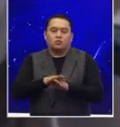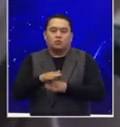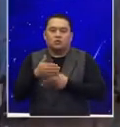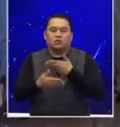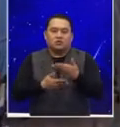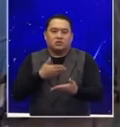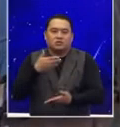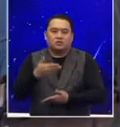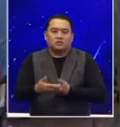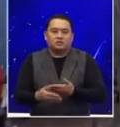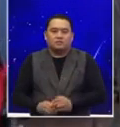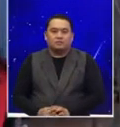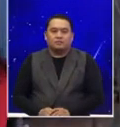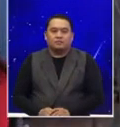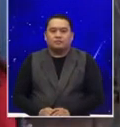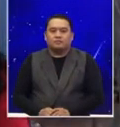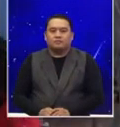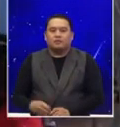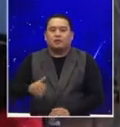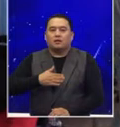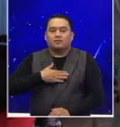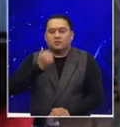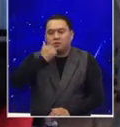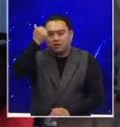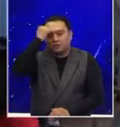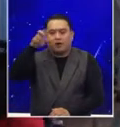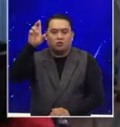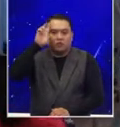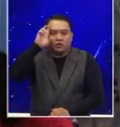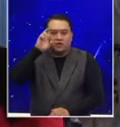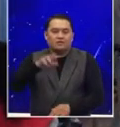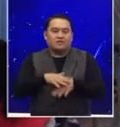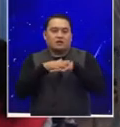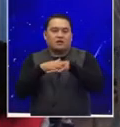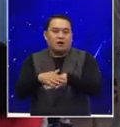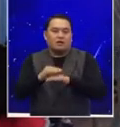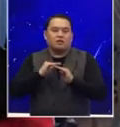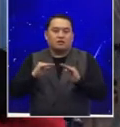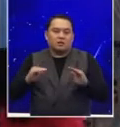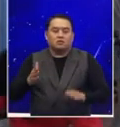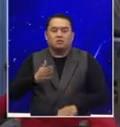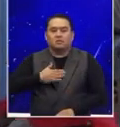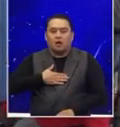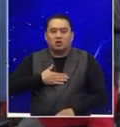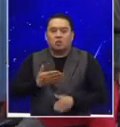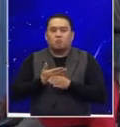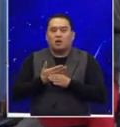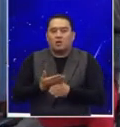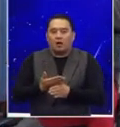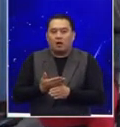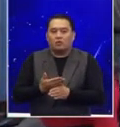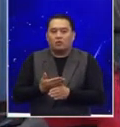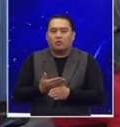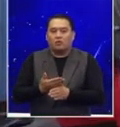жизнью. Спасибо нашему райсобезу Жаркенскому и государству, что выделяется вот так детям нашим, помогает.